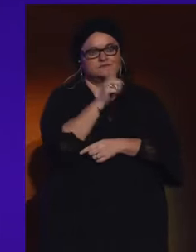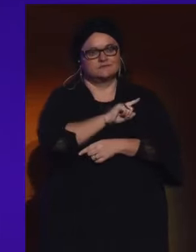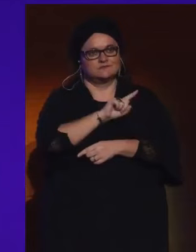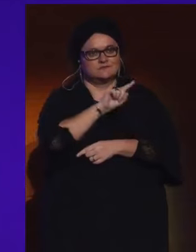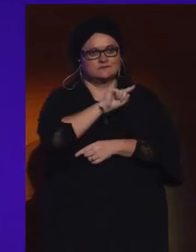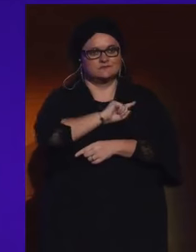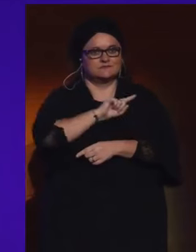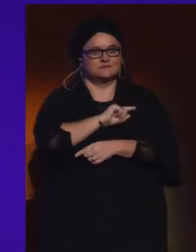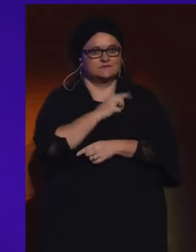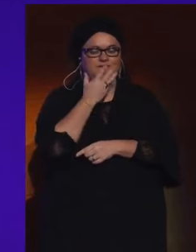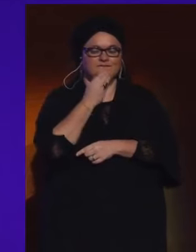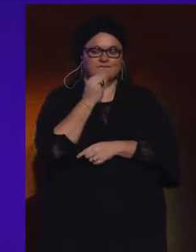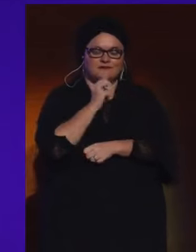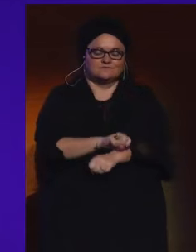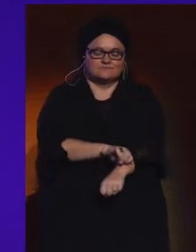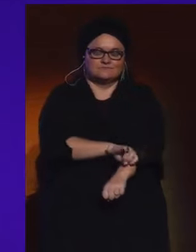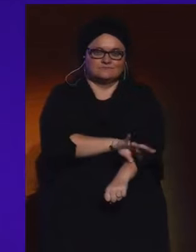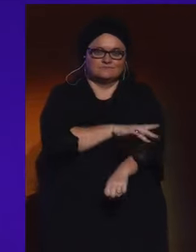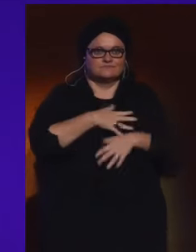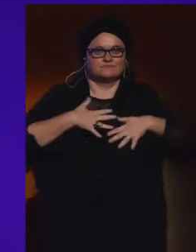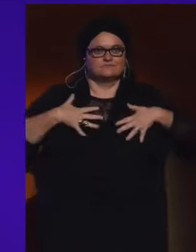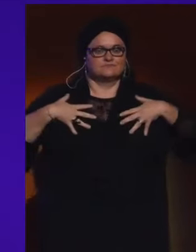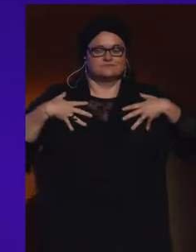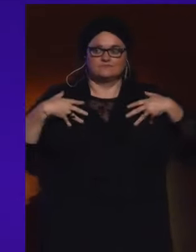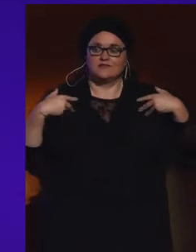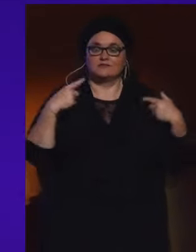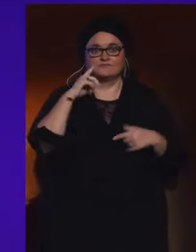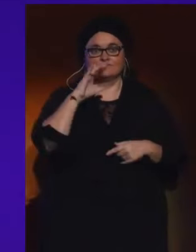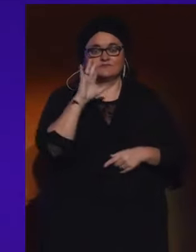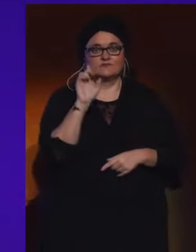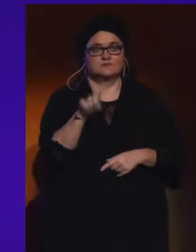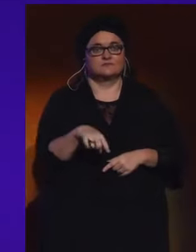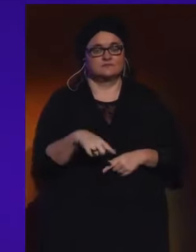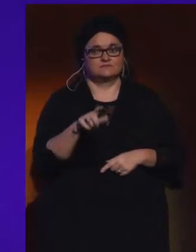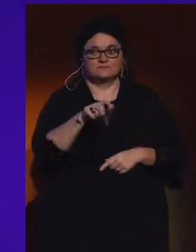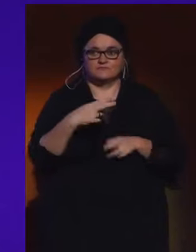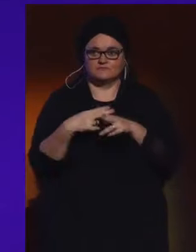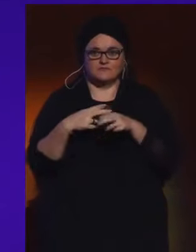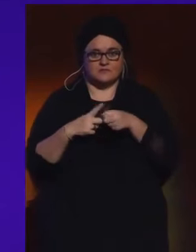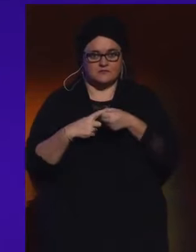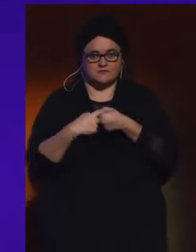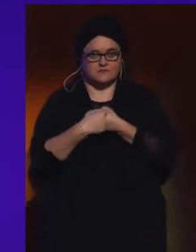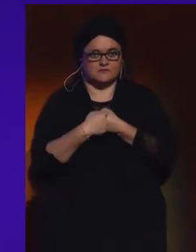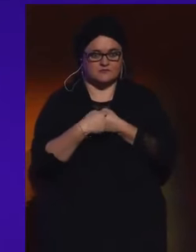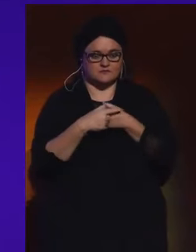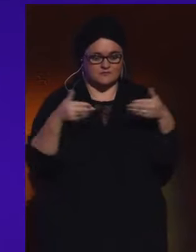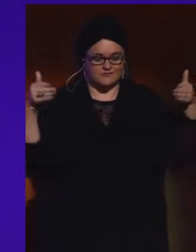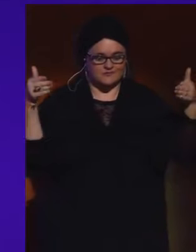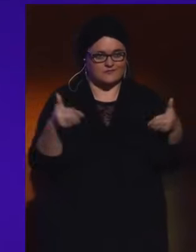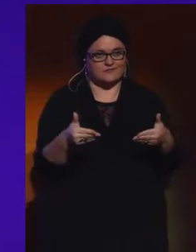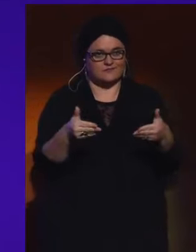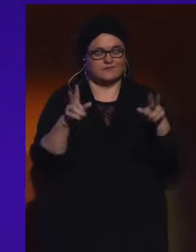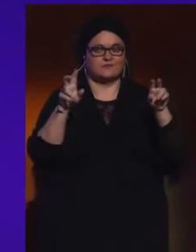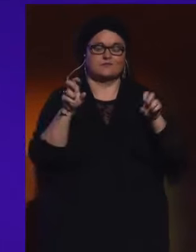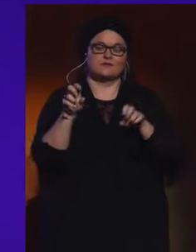gauza ederragorik, eta uste dut, gure militantzia politikoaren erdigunera